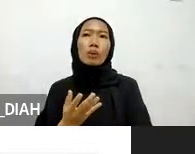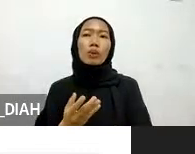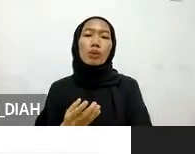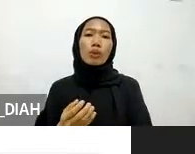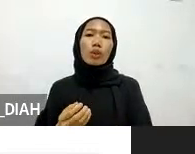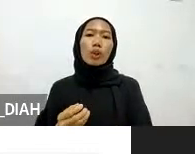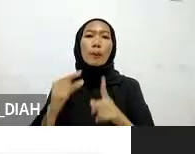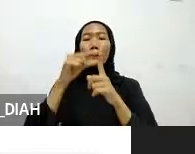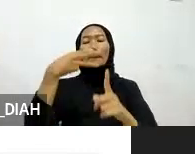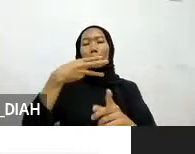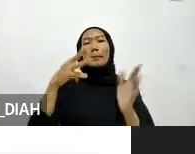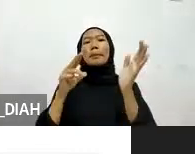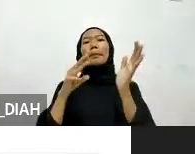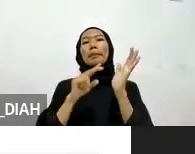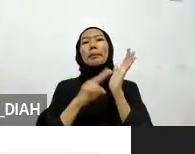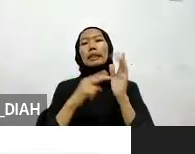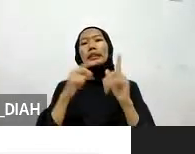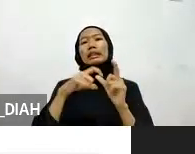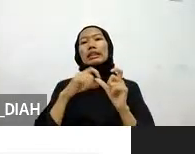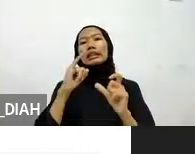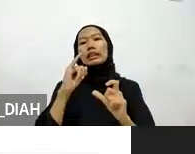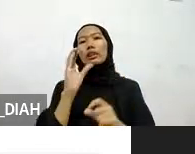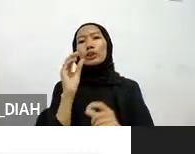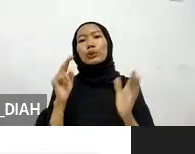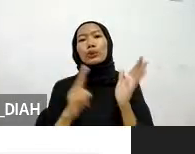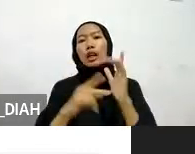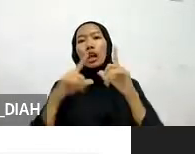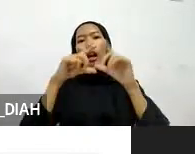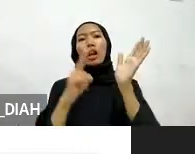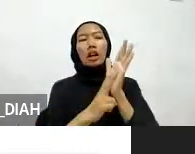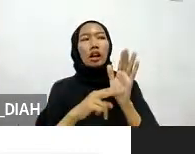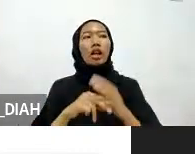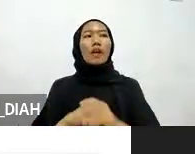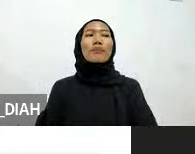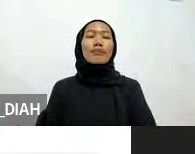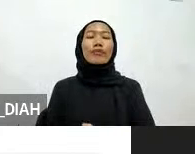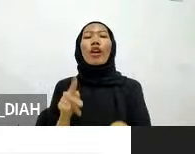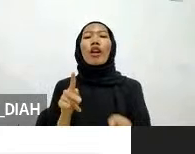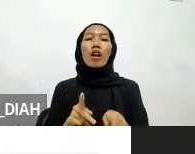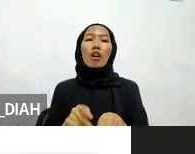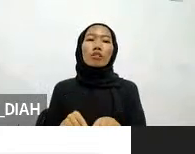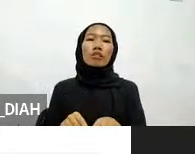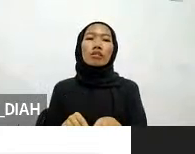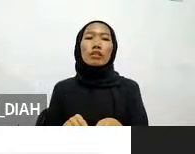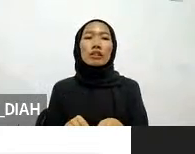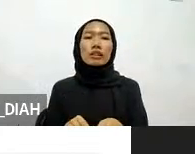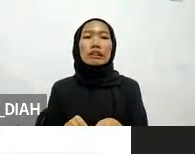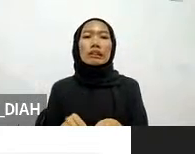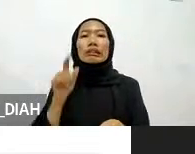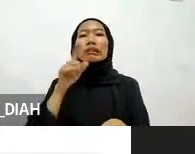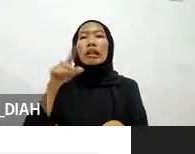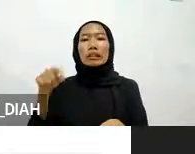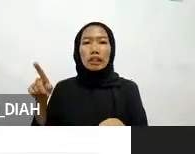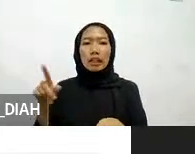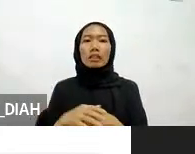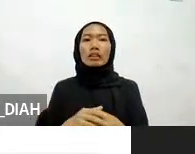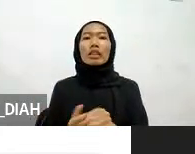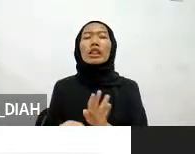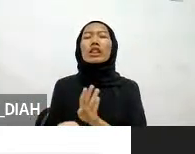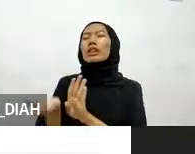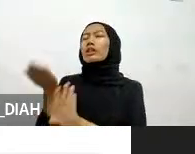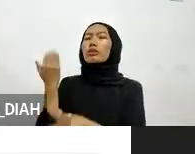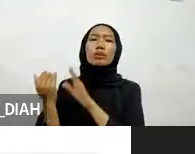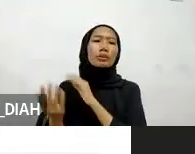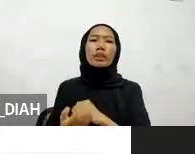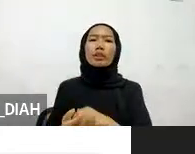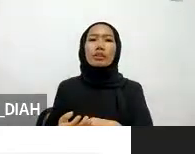kita melihat data di level provinsi dan kabupaten, itu lebih scarce lagi, lebih